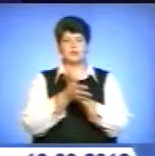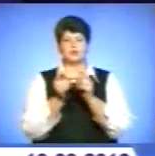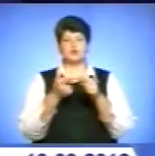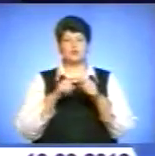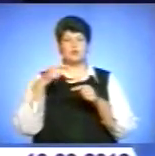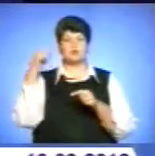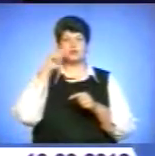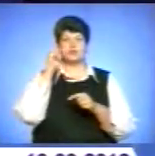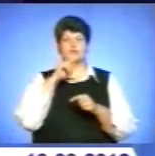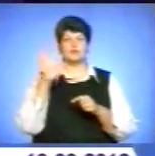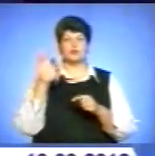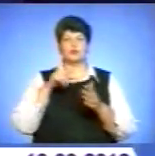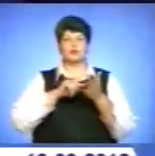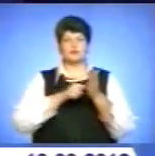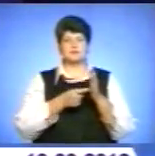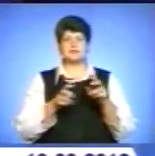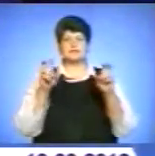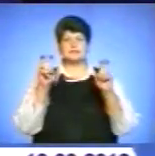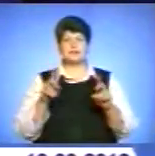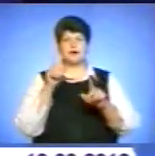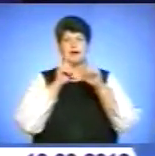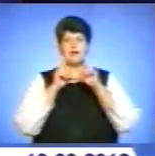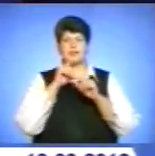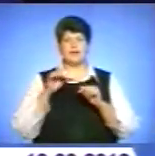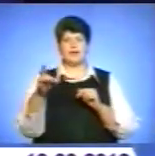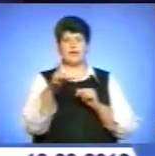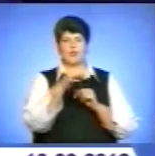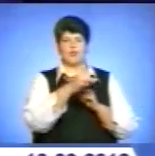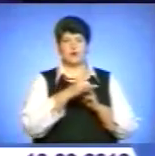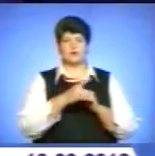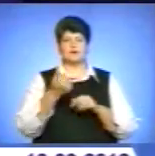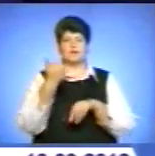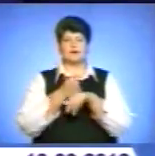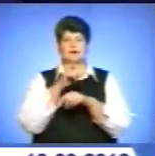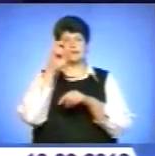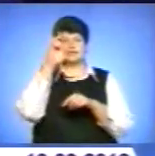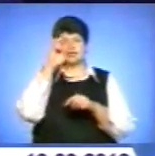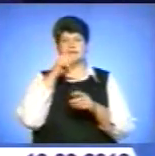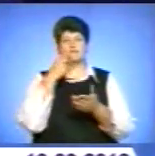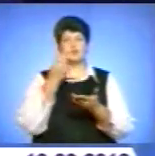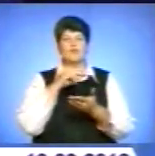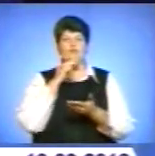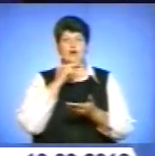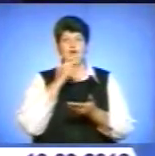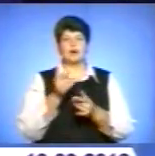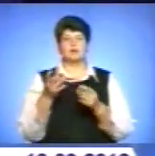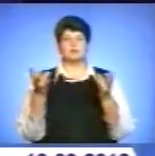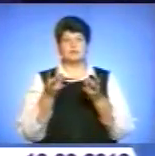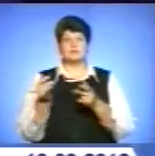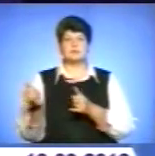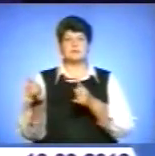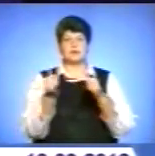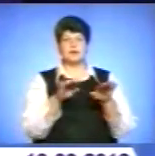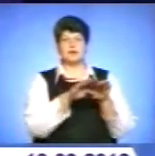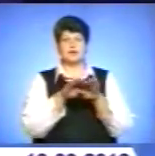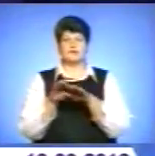Дякую за перегляд!